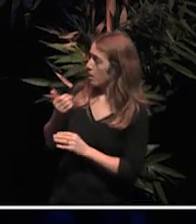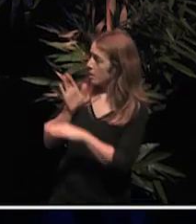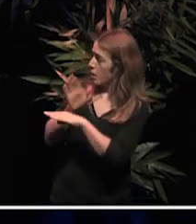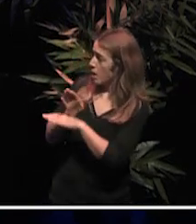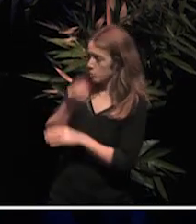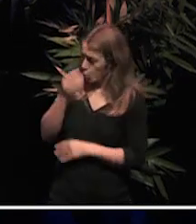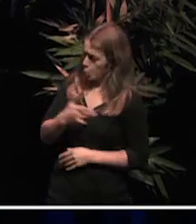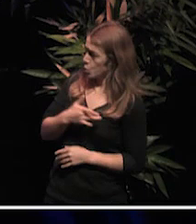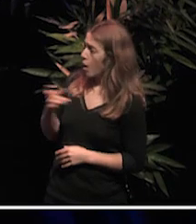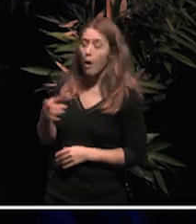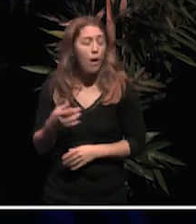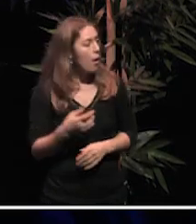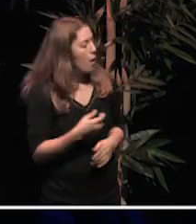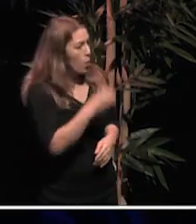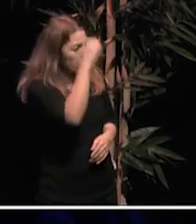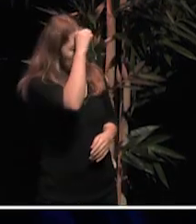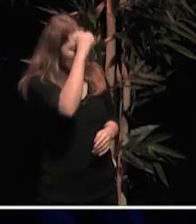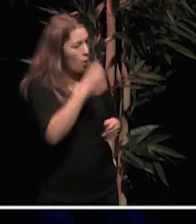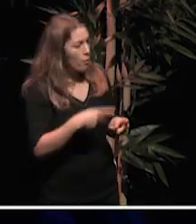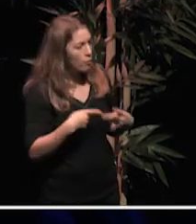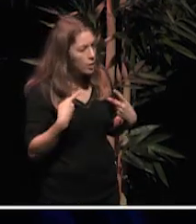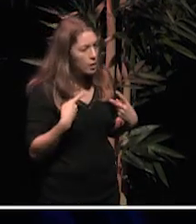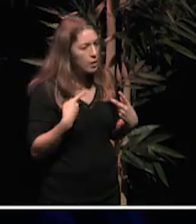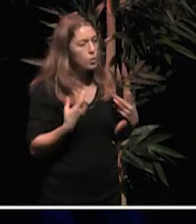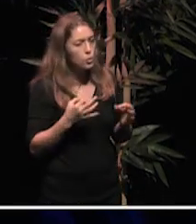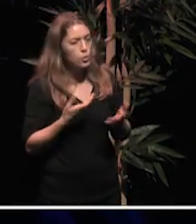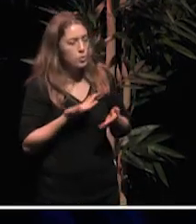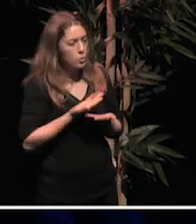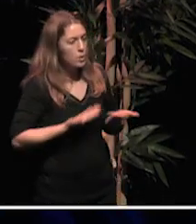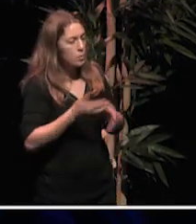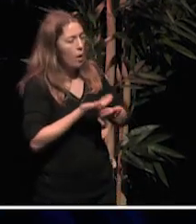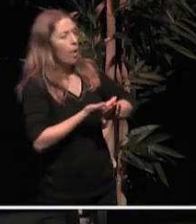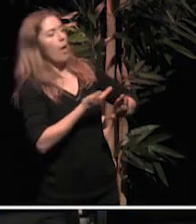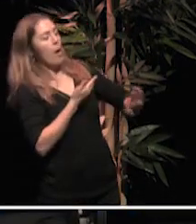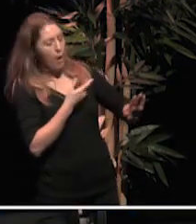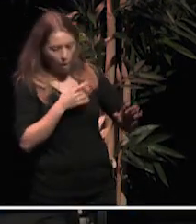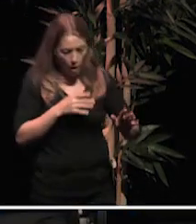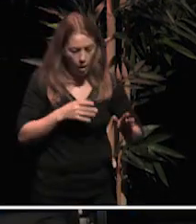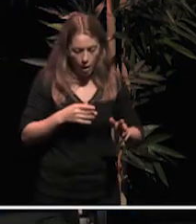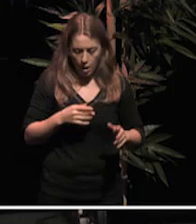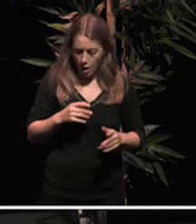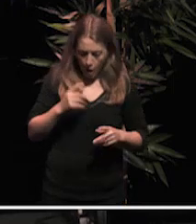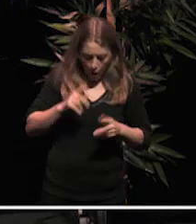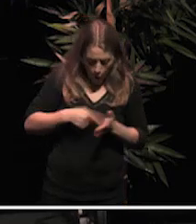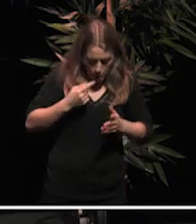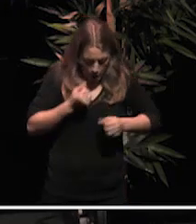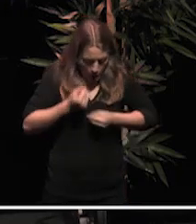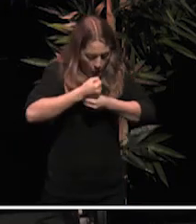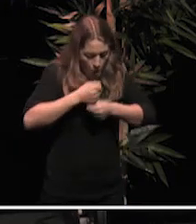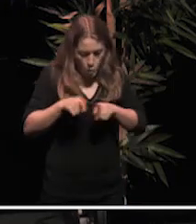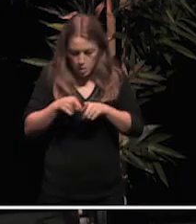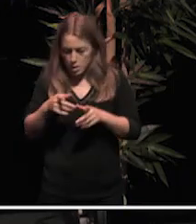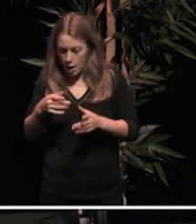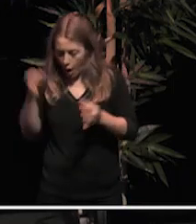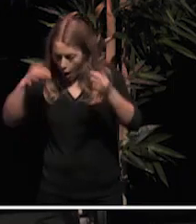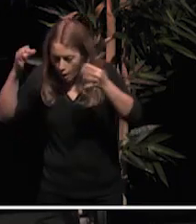Hein. Des leçons de vie extraordinaires, la résilience et la capacité de créer en même temps. Les deux mots pour moi sont formidables de ce